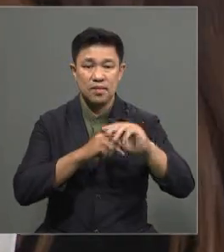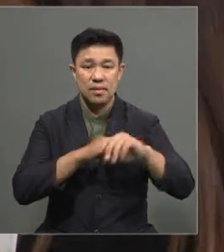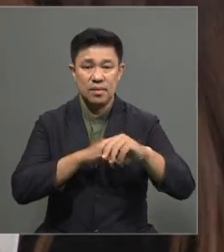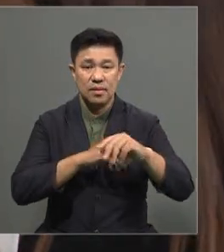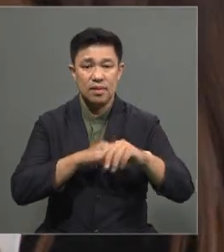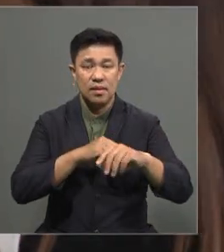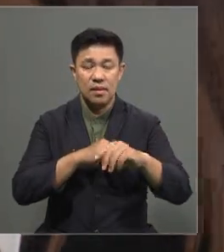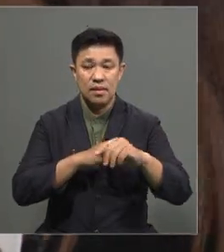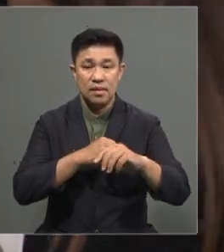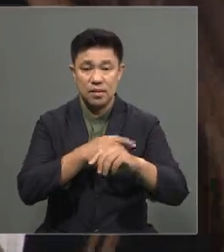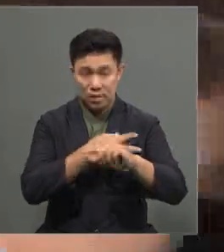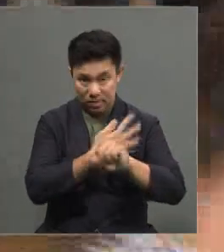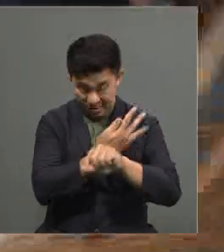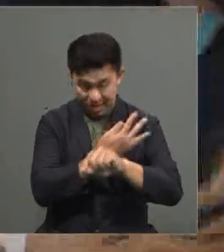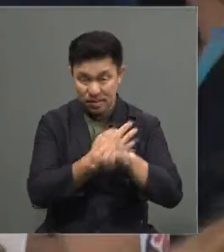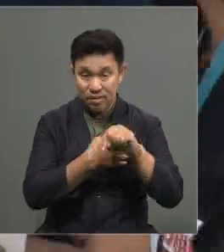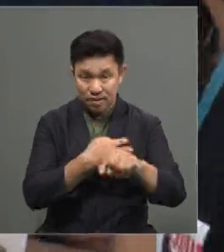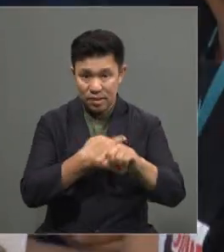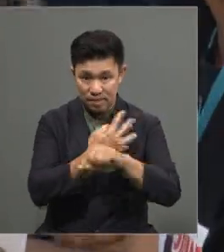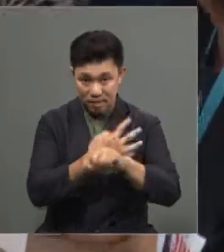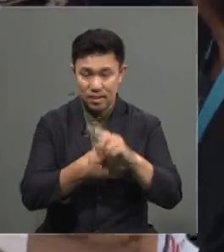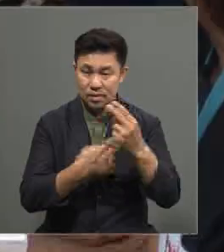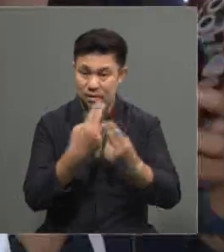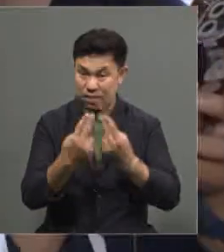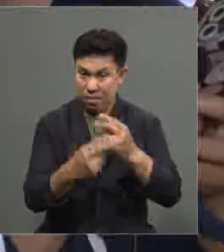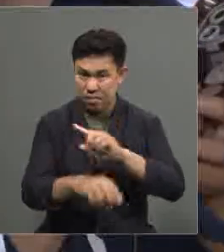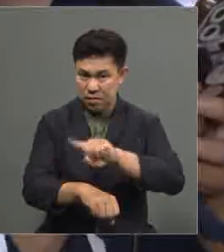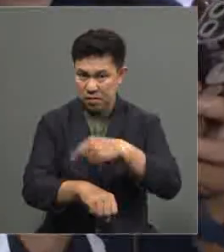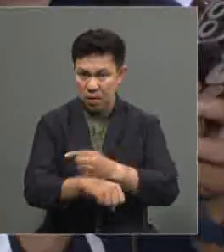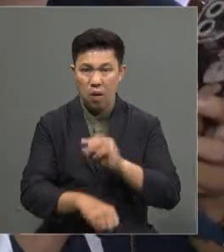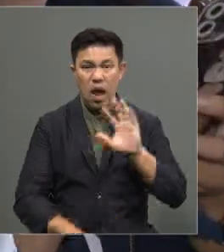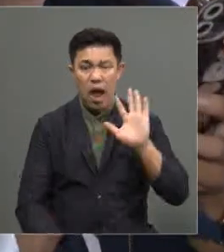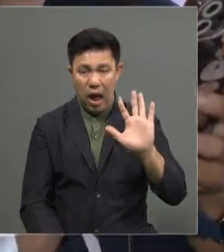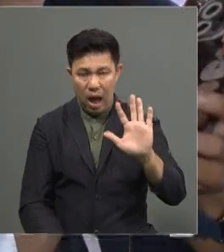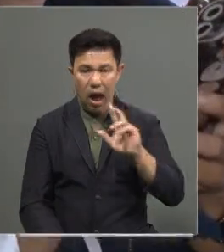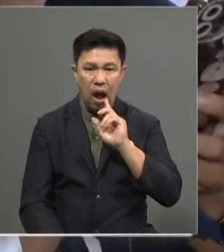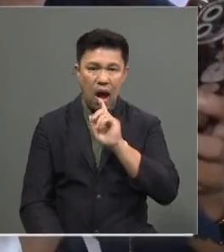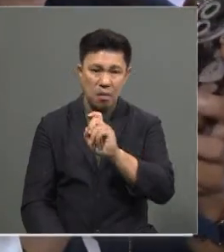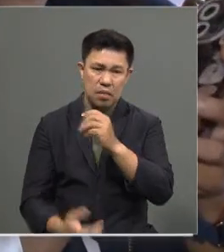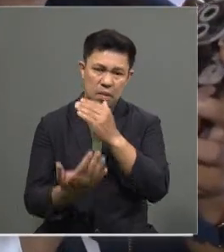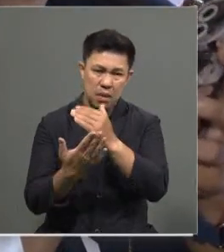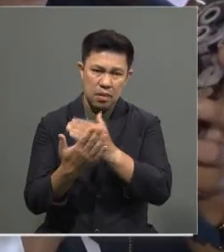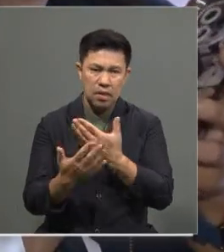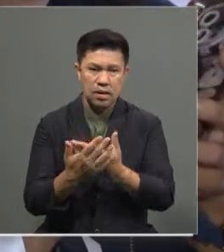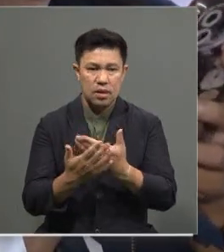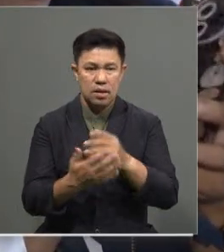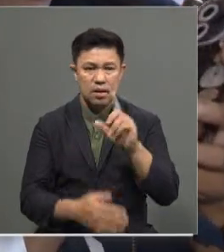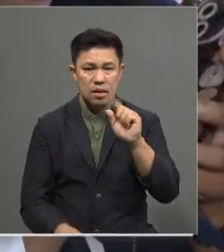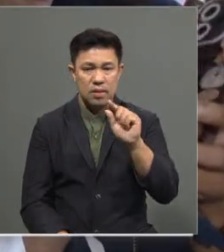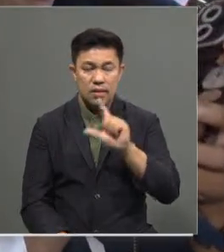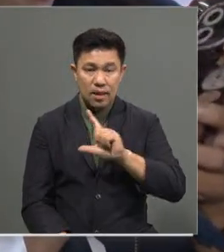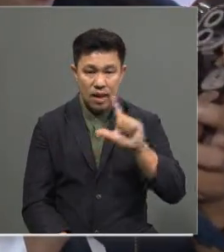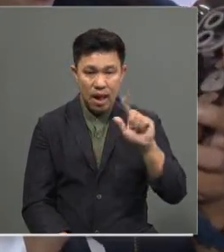าษณ์หลังจากที่วันนี้เยี่ยมบอสพอลนานเลยนะครับ5ชั่วโมงกว่าก็เล่าไทม์ไลน์กรณีการเรียกเงินอันล่าสุด20ล้านบาทที่มีชื่อของ